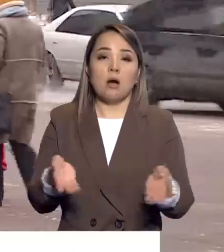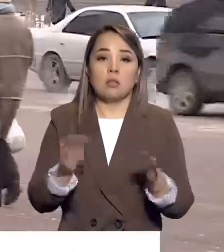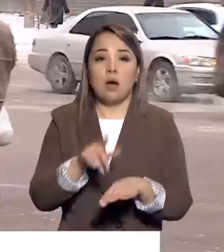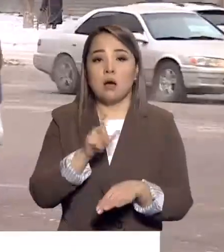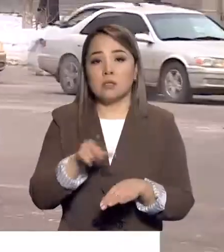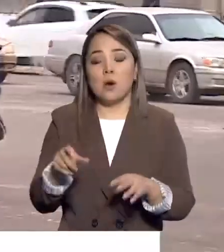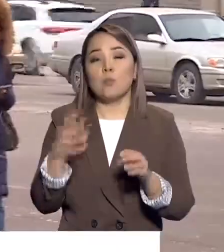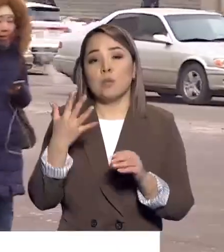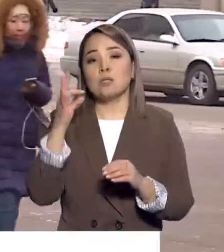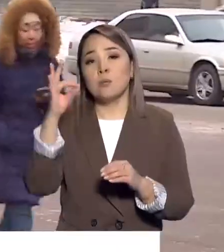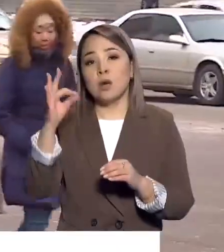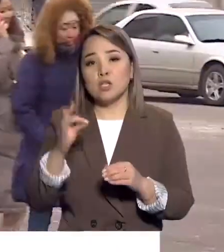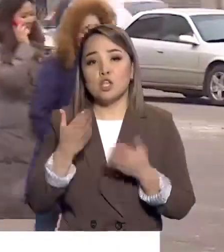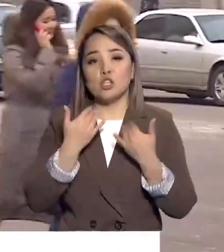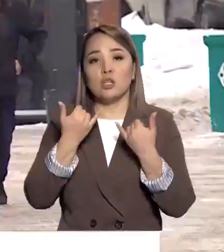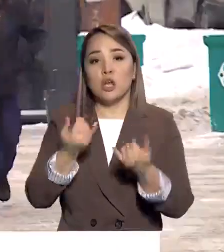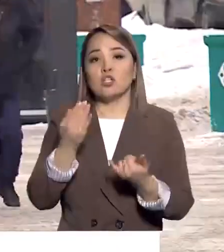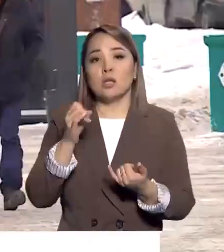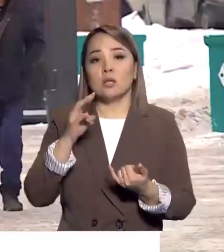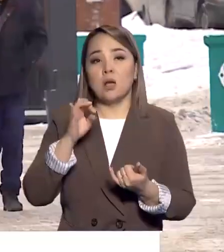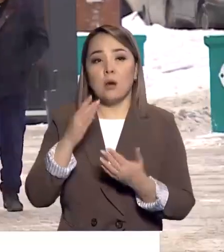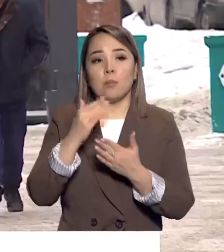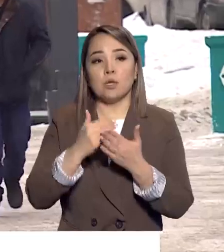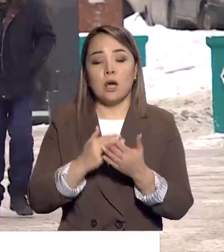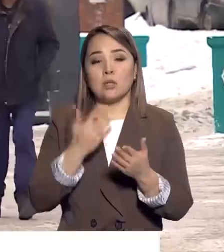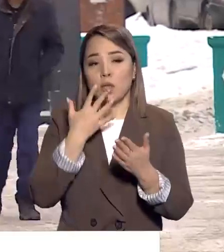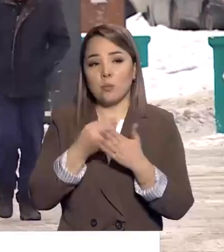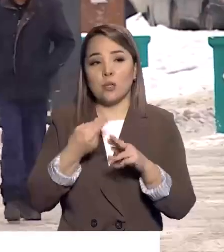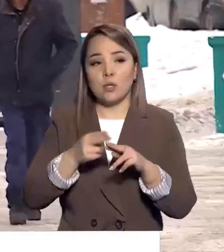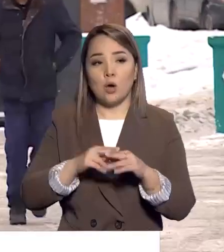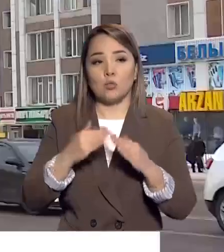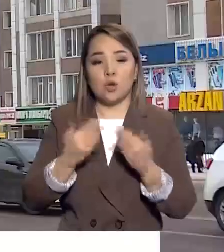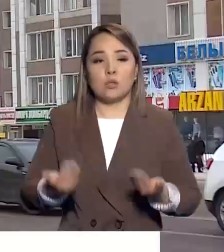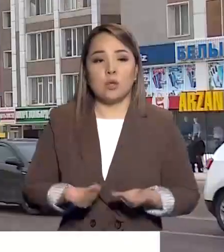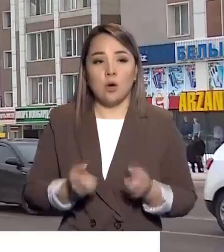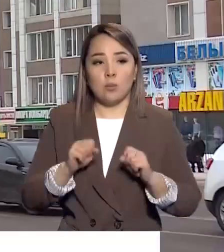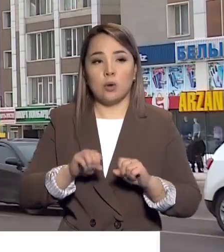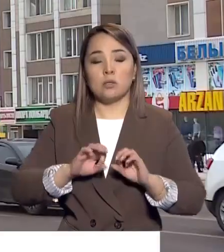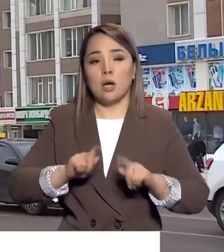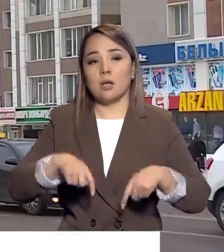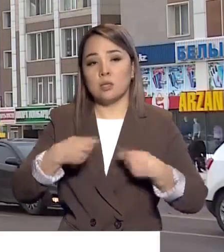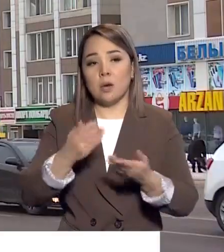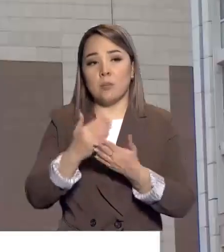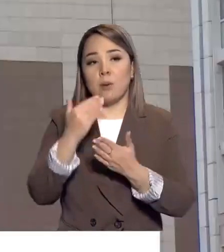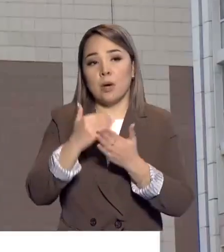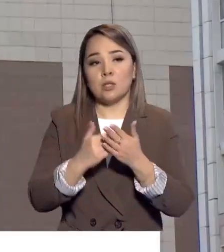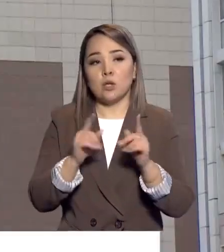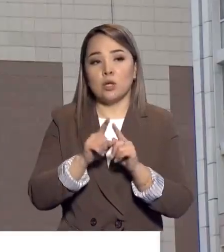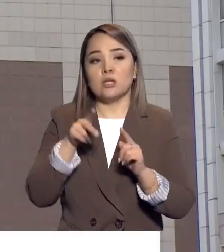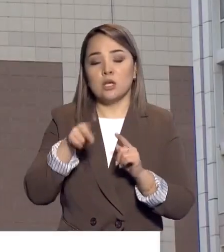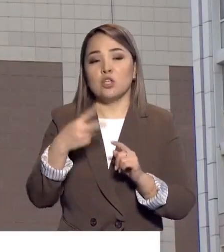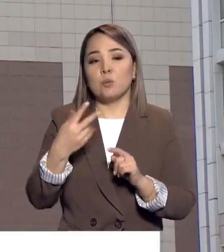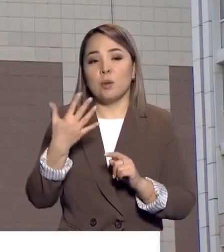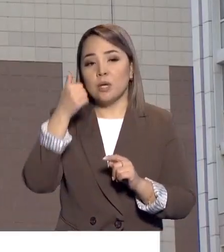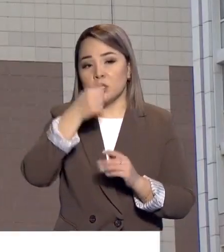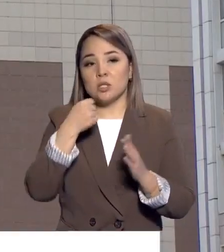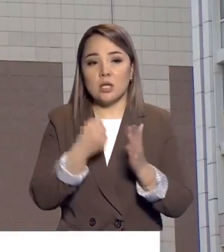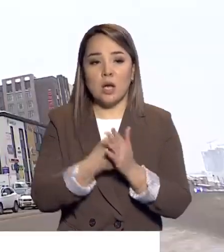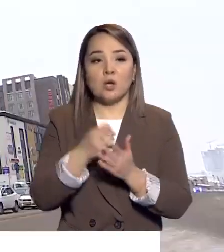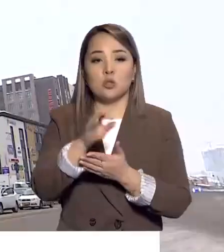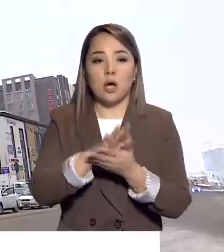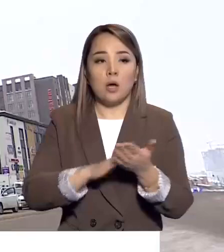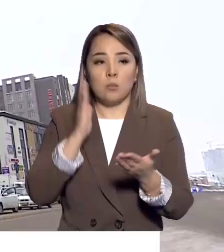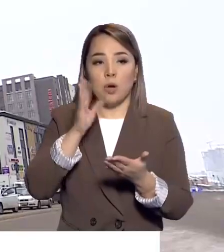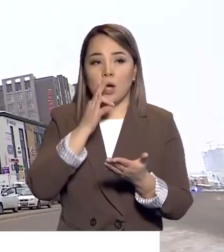азаматтар 5% жеңілдікпен шаңырақ бағдарламасы арқылы баспаналы бола алады. Жұмысшы жастарды қолдауға арналған бағдарлама 2025 жылға дейін